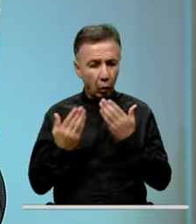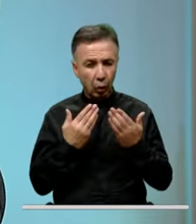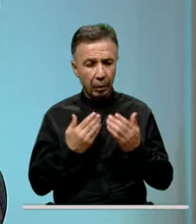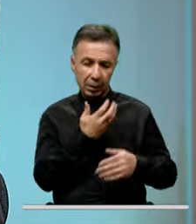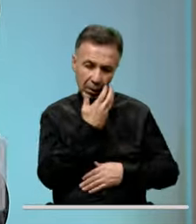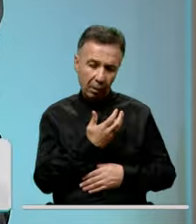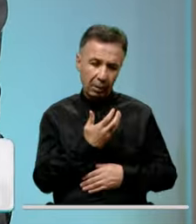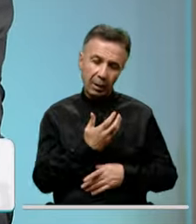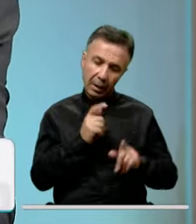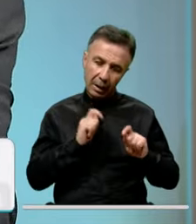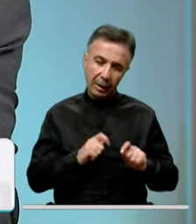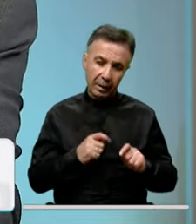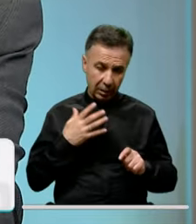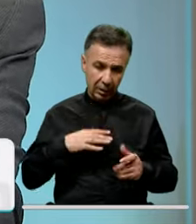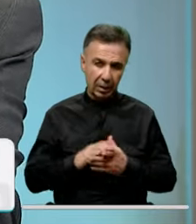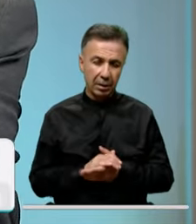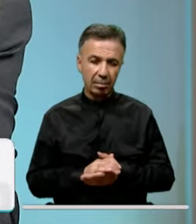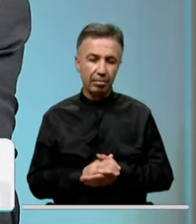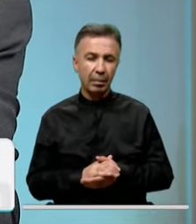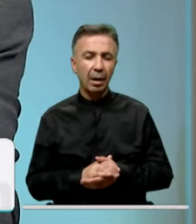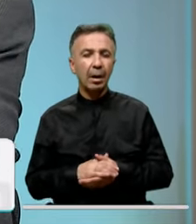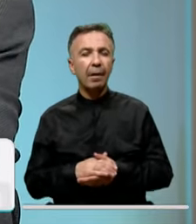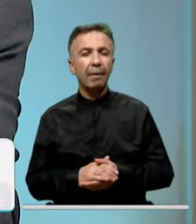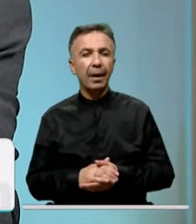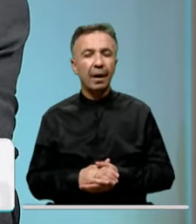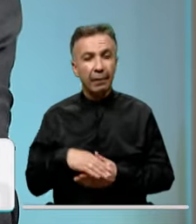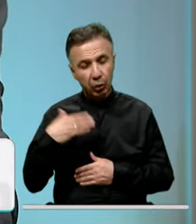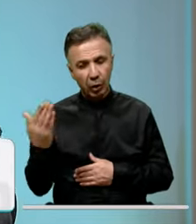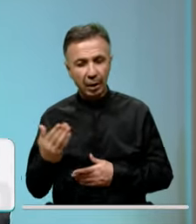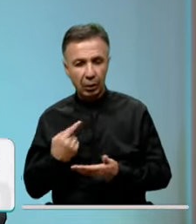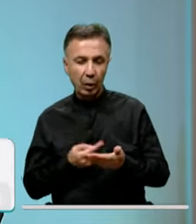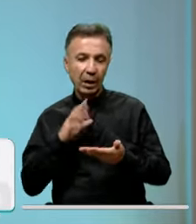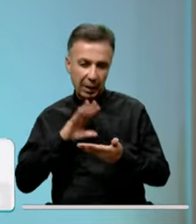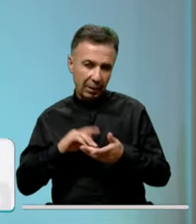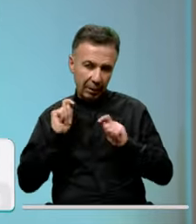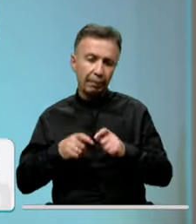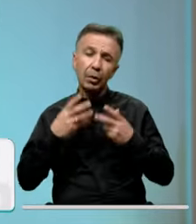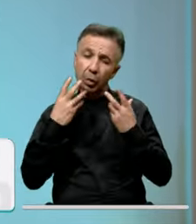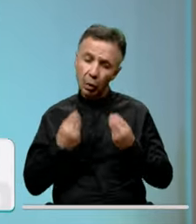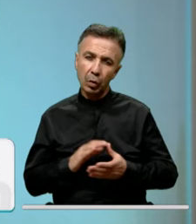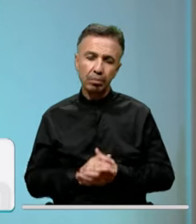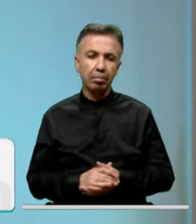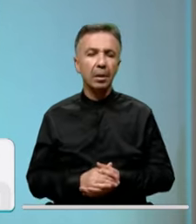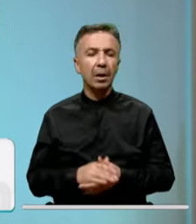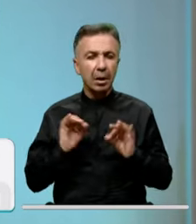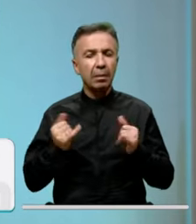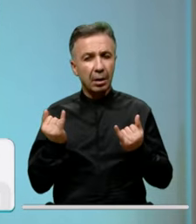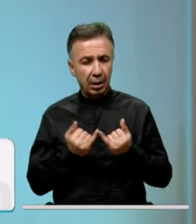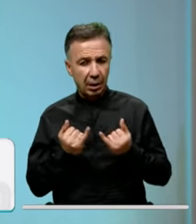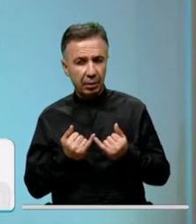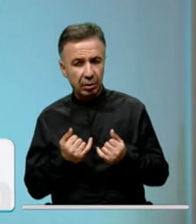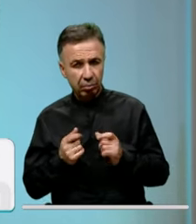okumasını tavsiye ederiz. Ve belli periyotlarla da hatim yapmış olur. Şimdi kardeşimizin